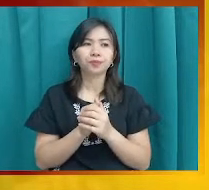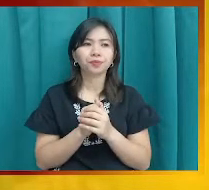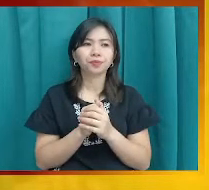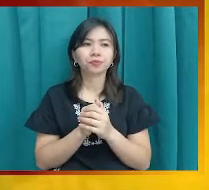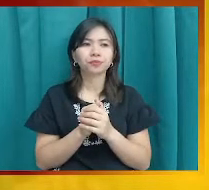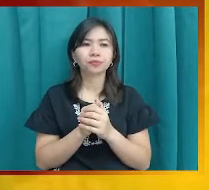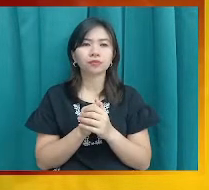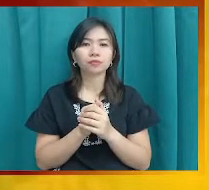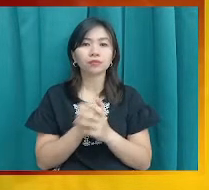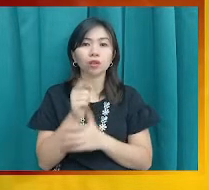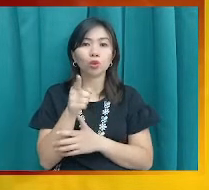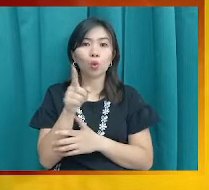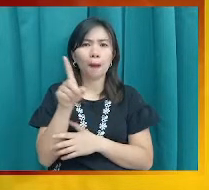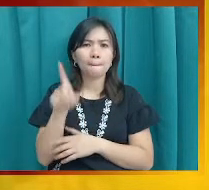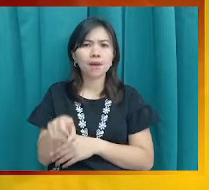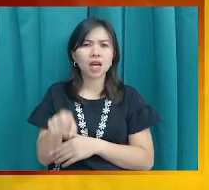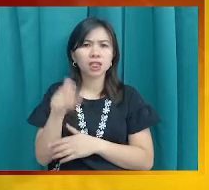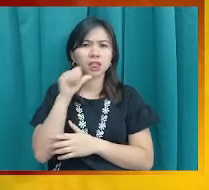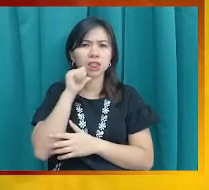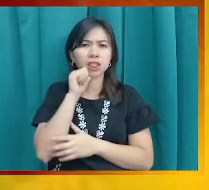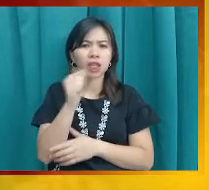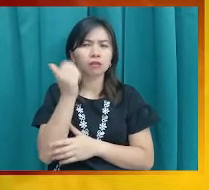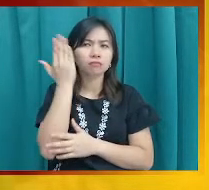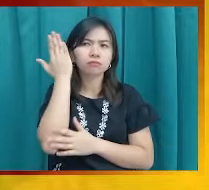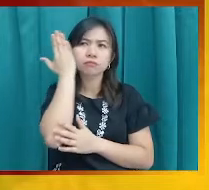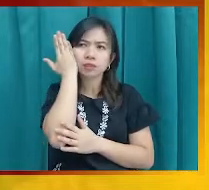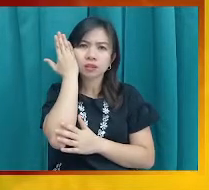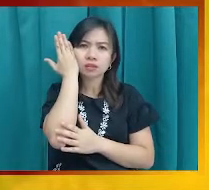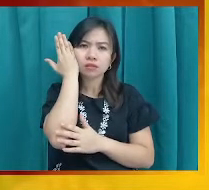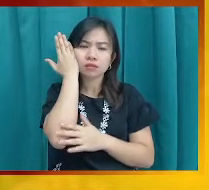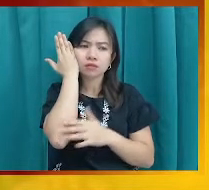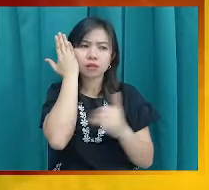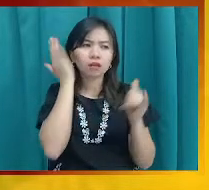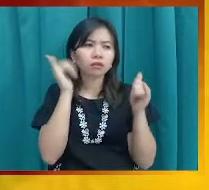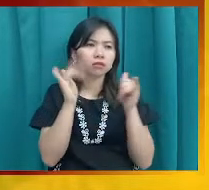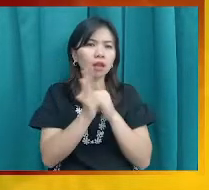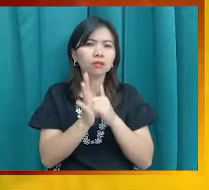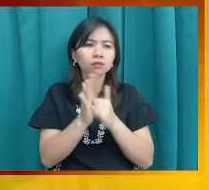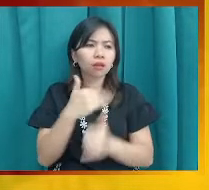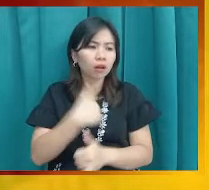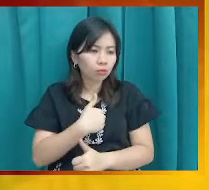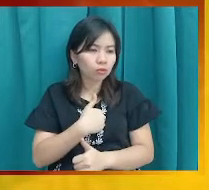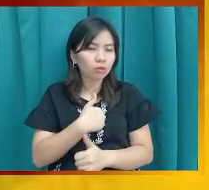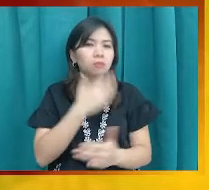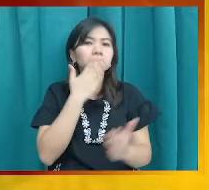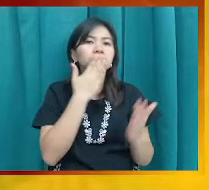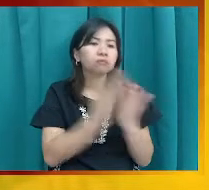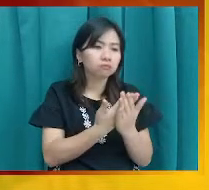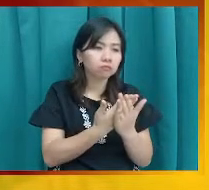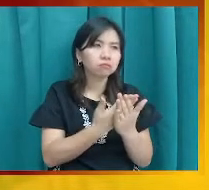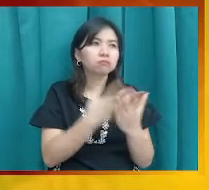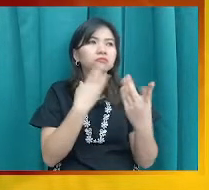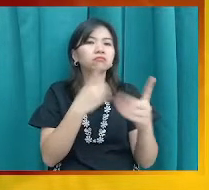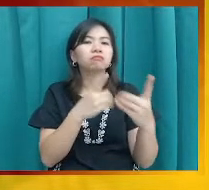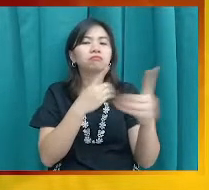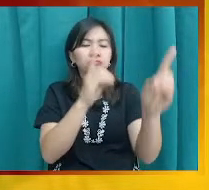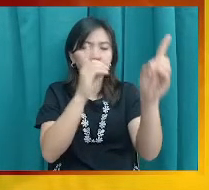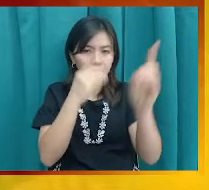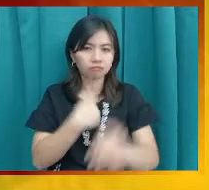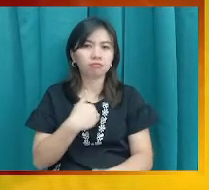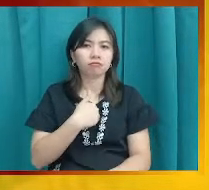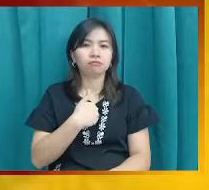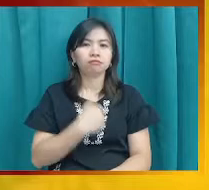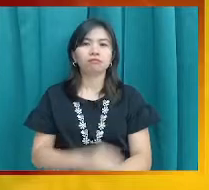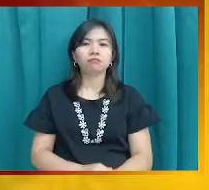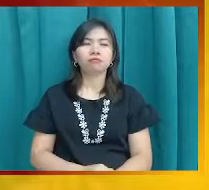Huwag kayong magpanggap na kayo ay mabuting disipulo. Yes, yun. Napakaganda. Yeah. Alam mo, tumpak na tumpak sa pag-uusapan natin yan.